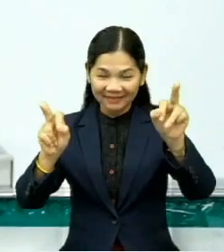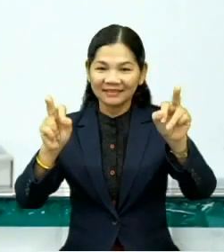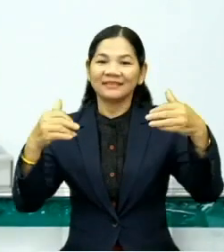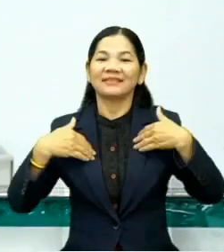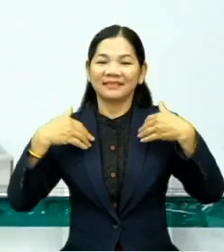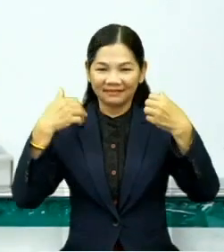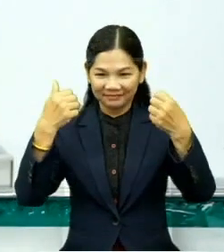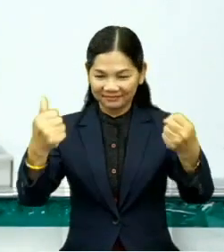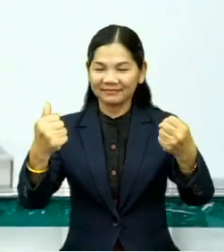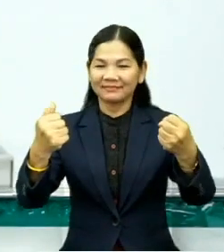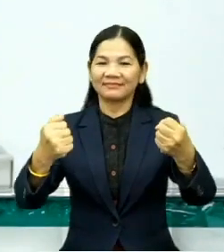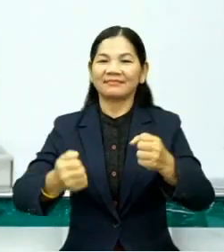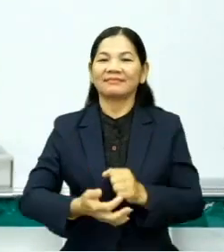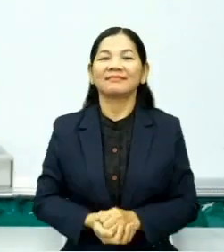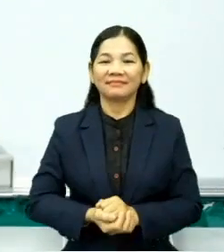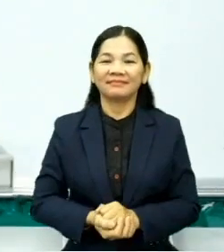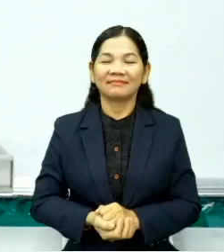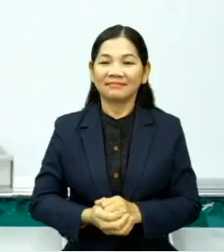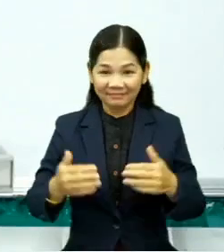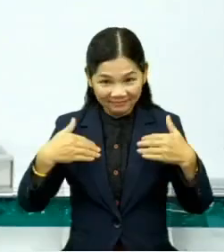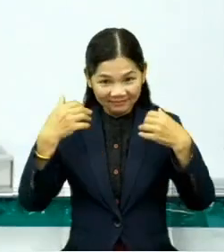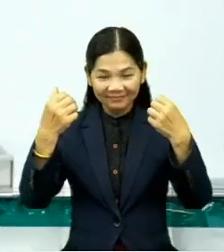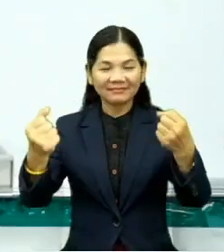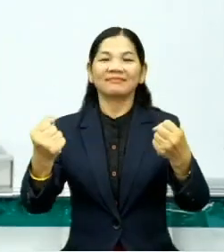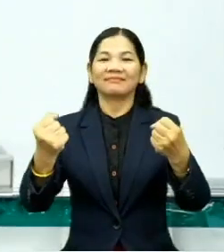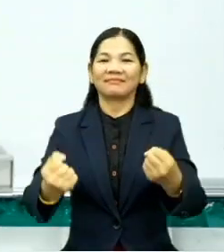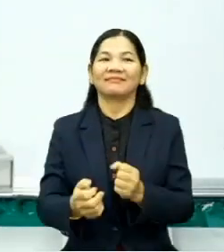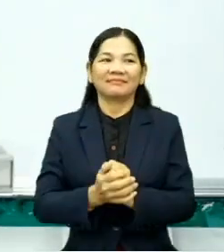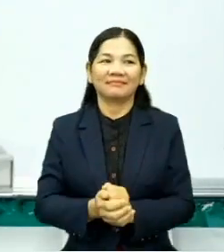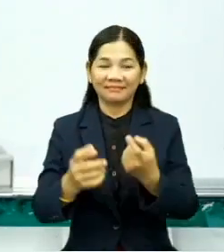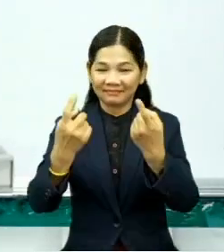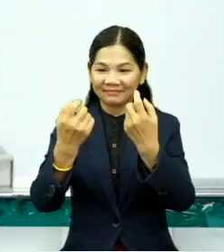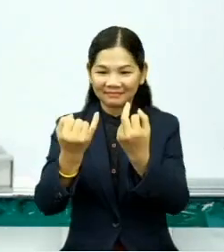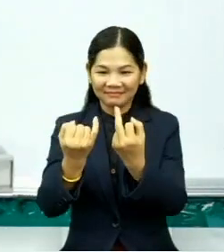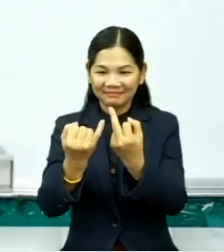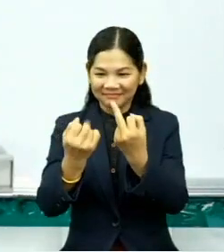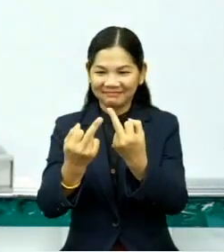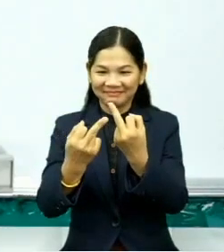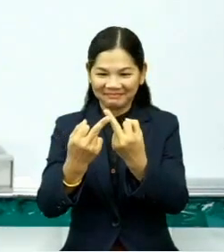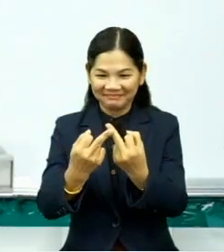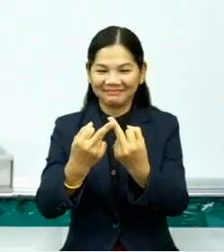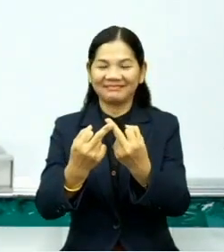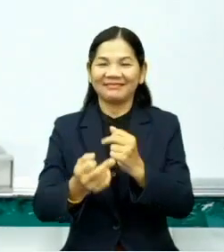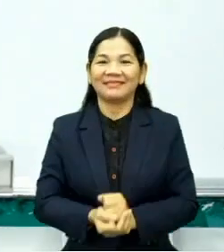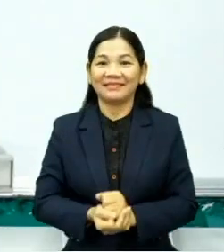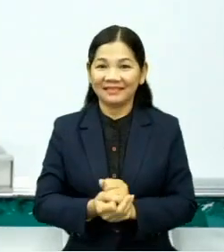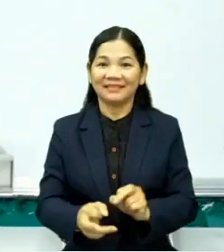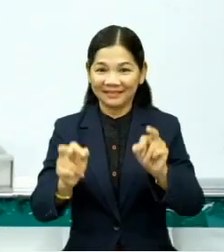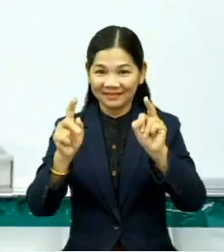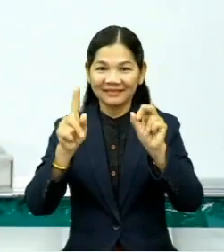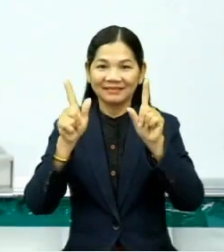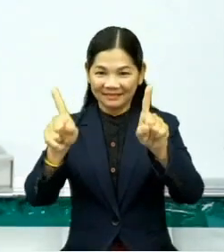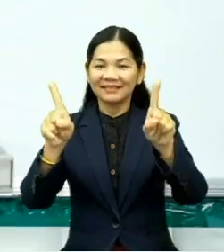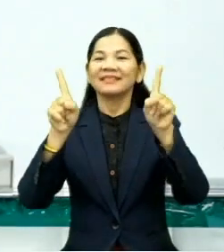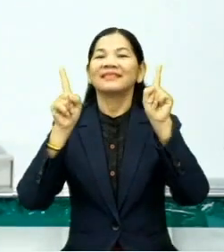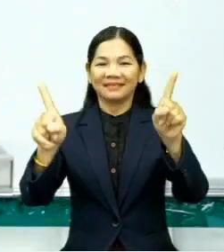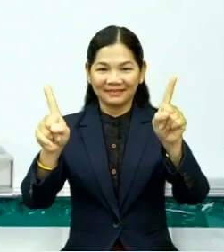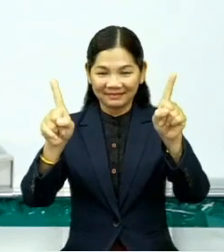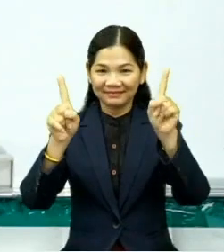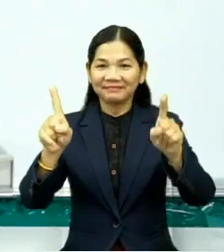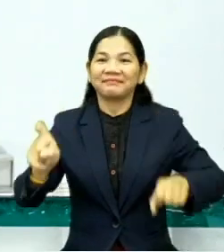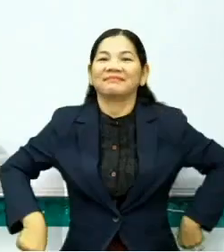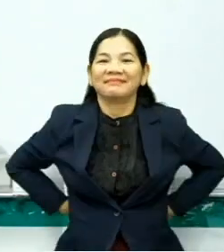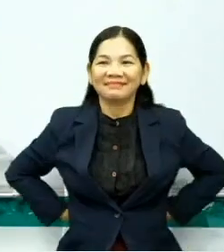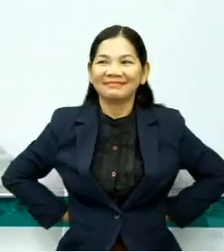sắp bài rư tê Sông sắp bài tiếng tràn chật Chẳng ở đây nơi ai